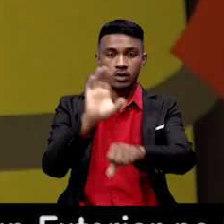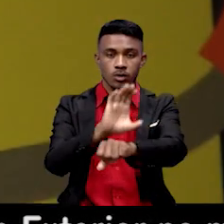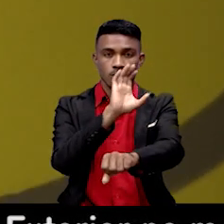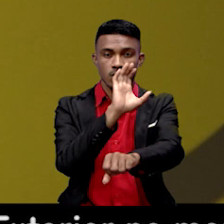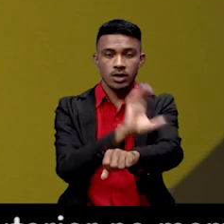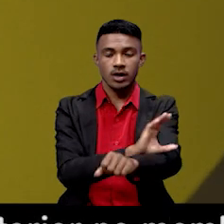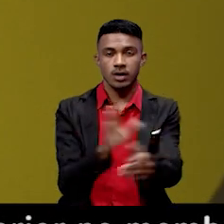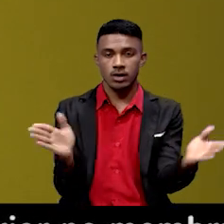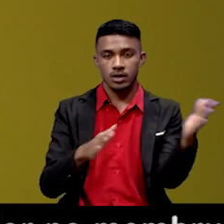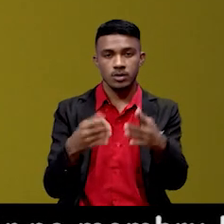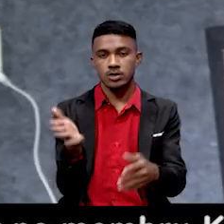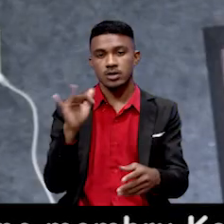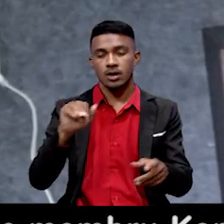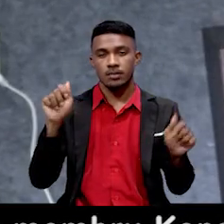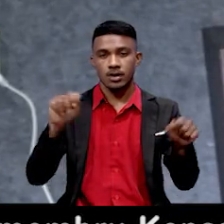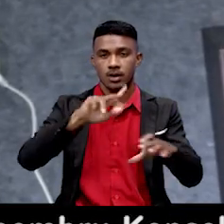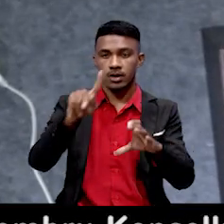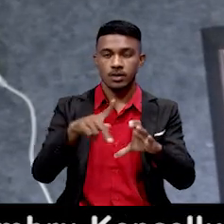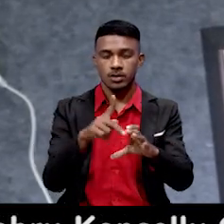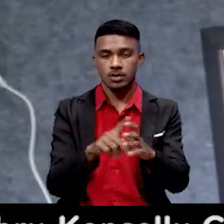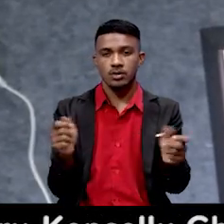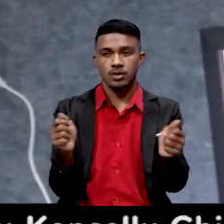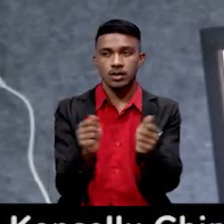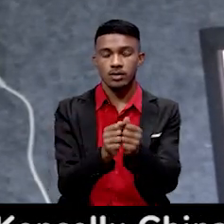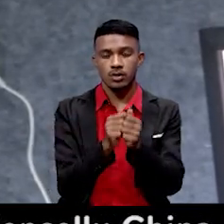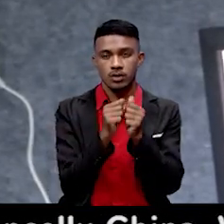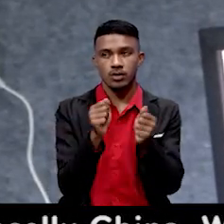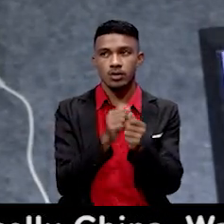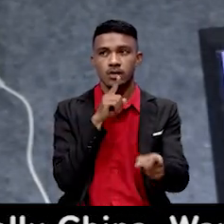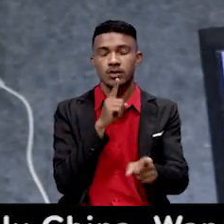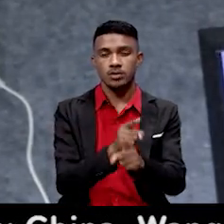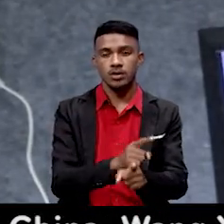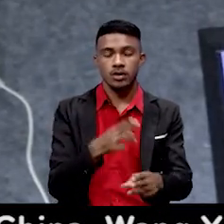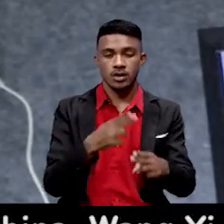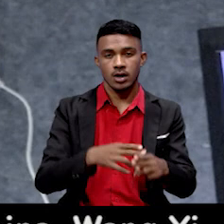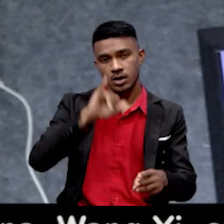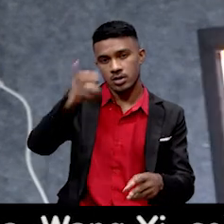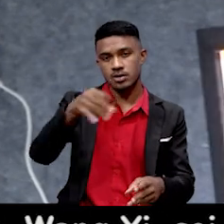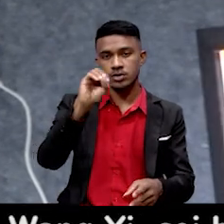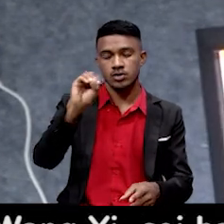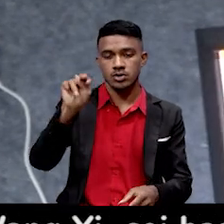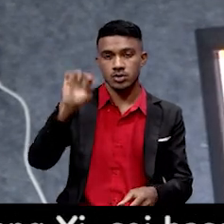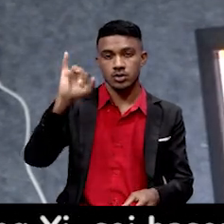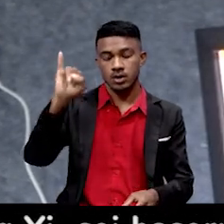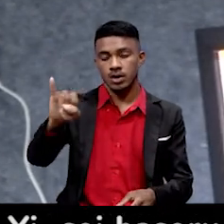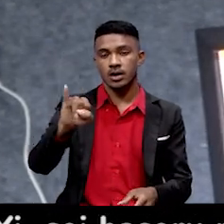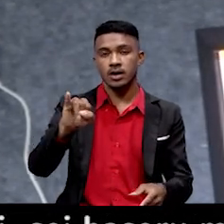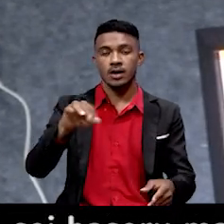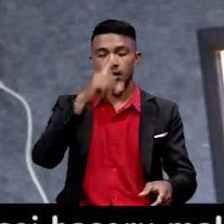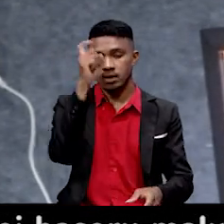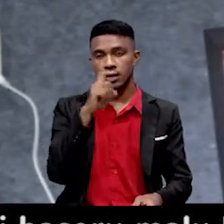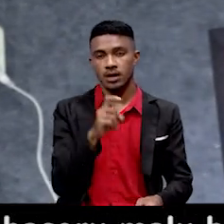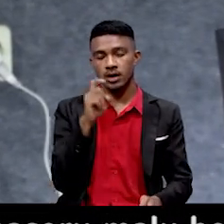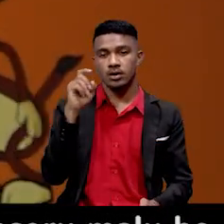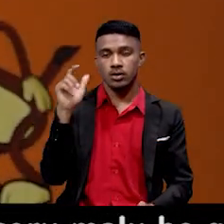Sira bele acompanha o real. Johnny Borges tinan tolu nulu resing nen e o talento ho di halo